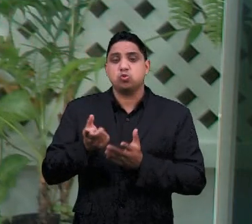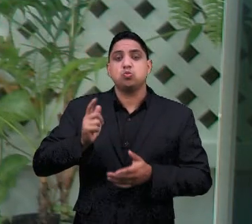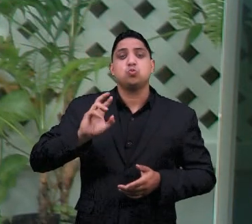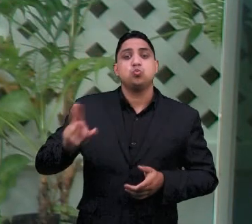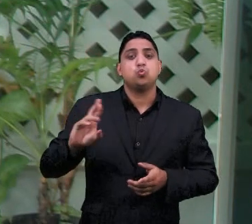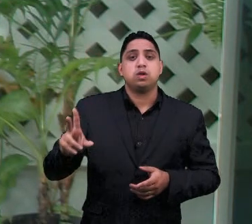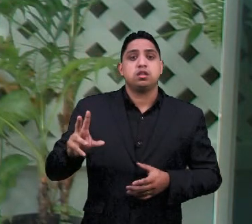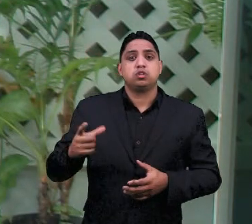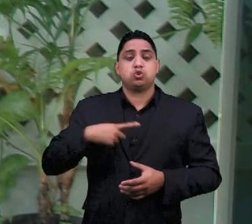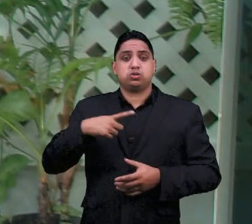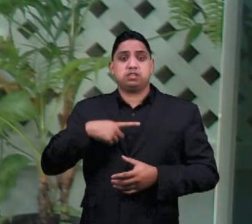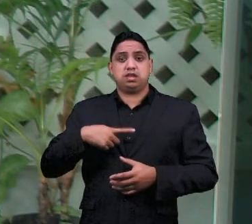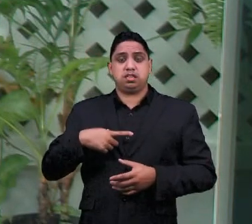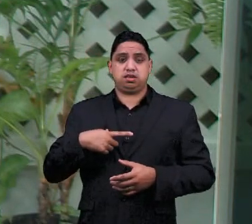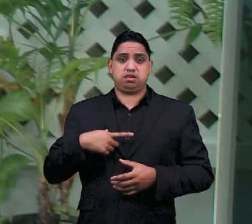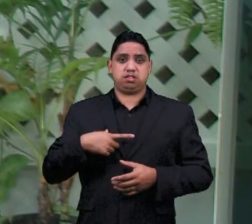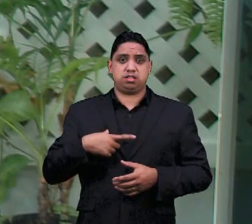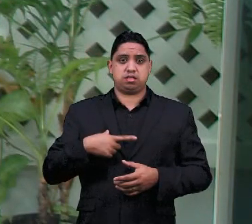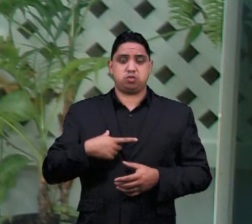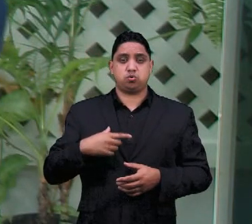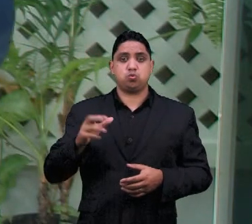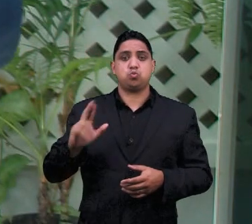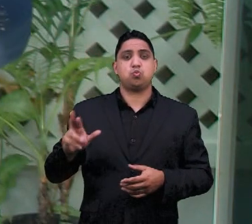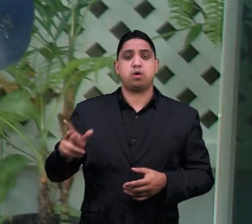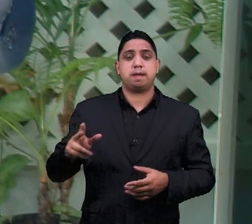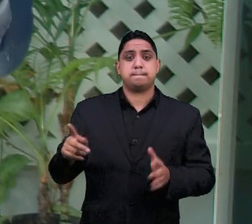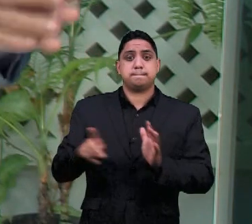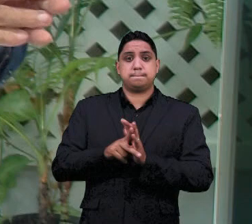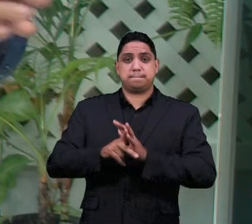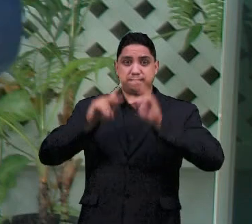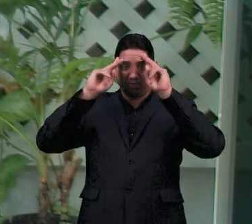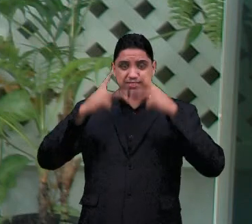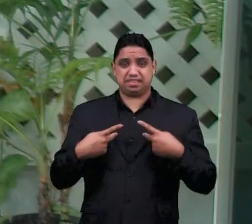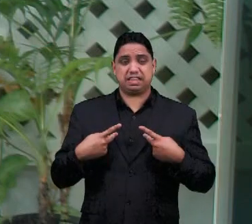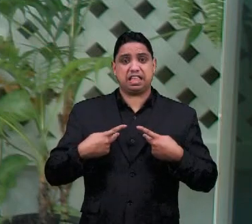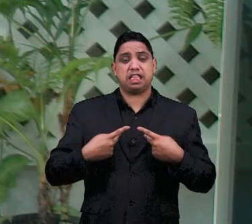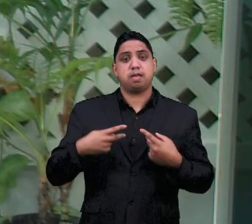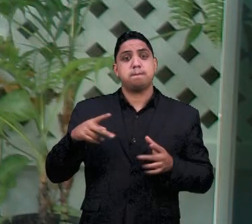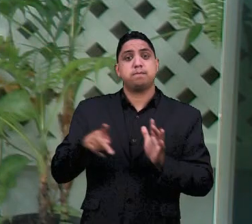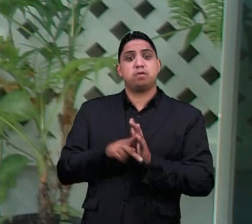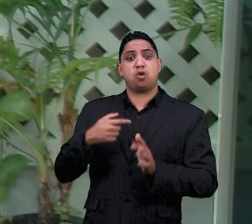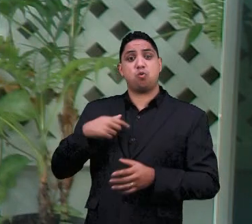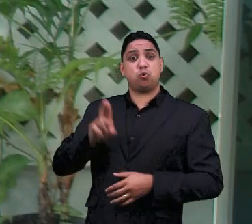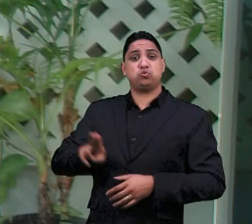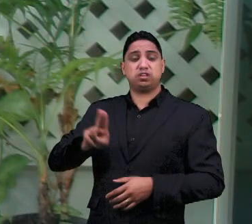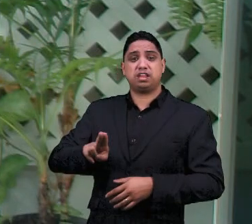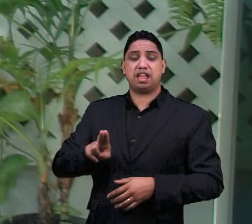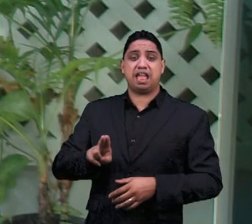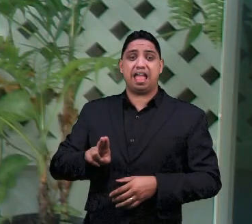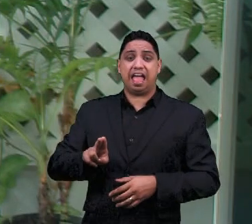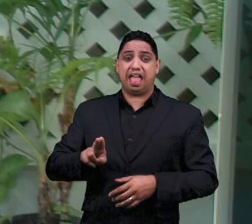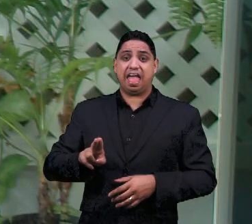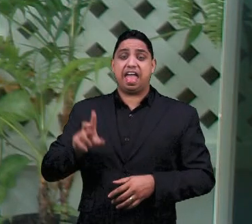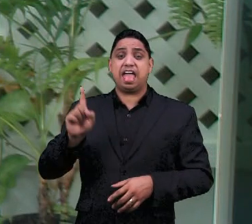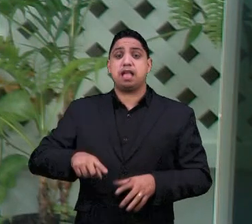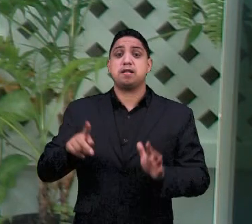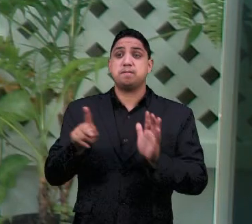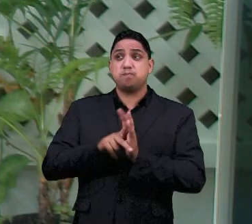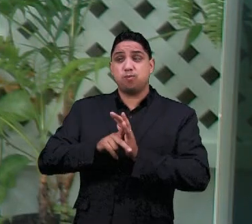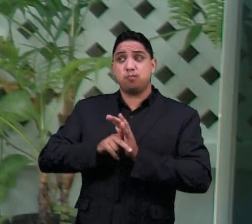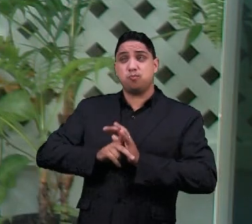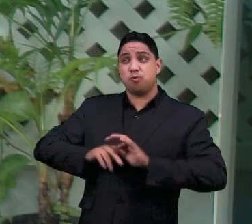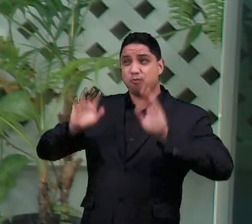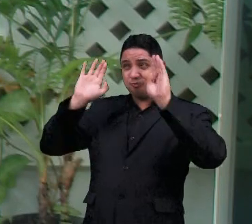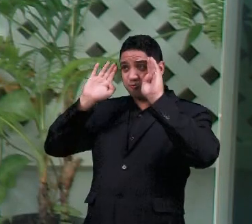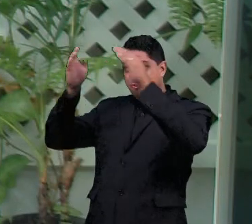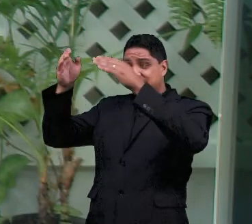vie, la vie du chrétien, n'est pas dans ce qu'il a, ce n'est pas dans ses biens, ce n'est pas